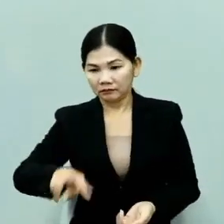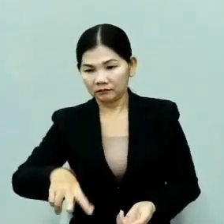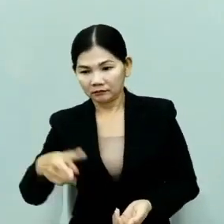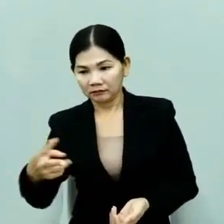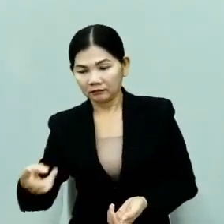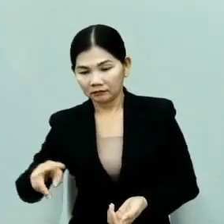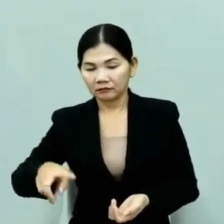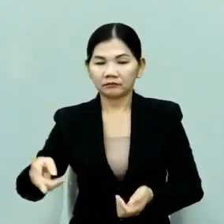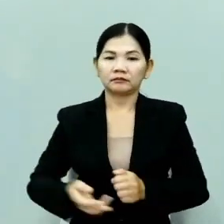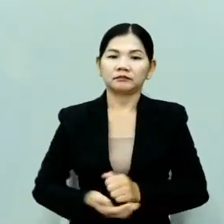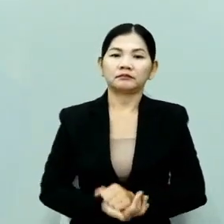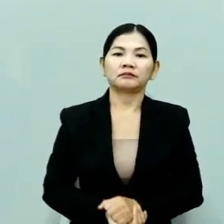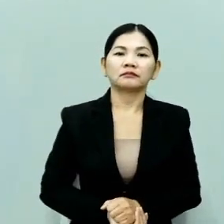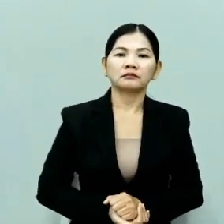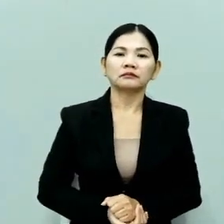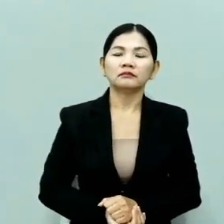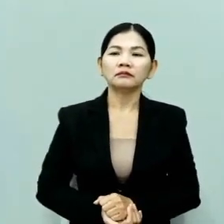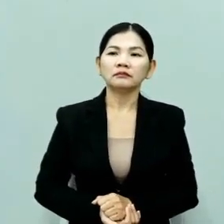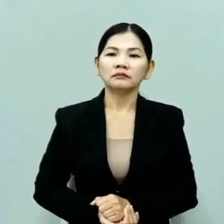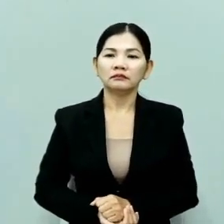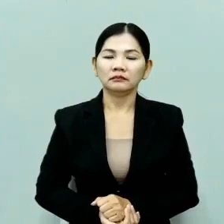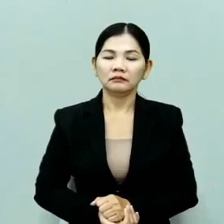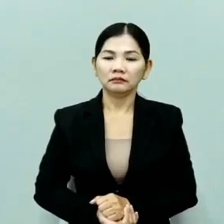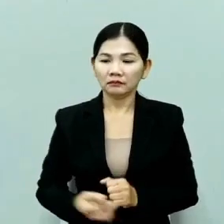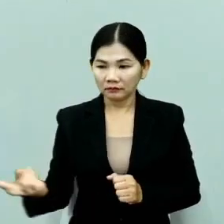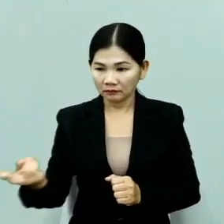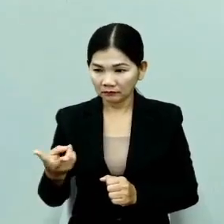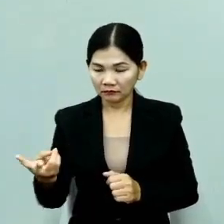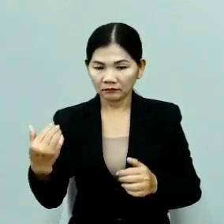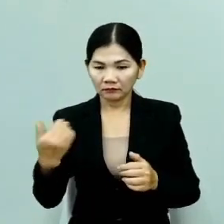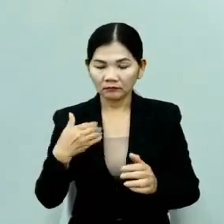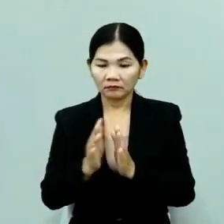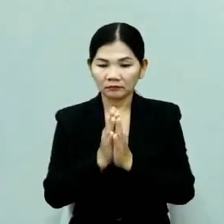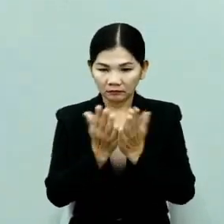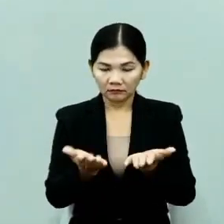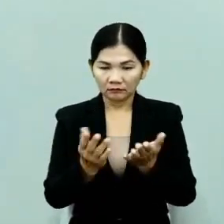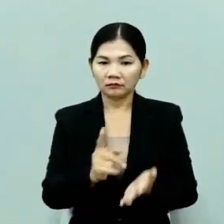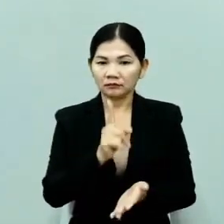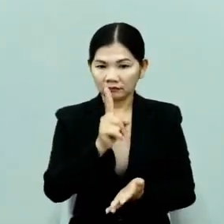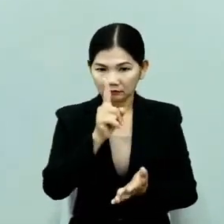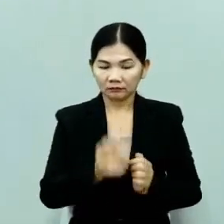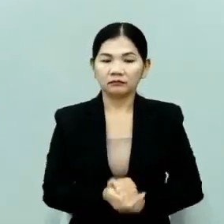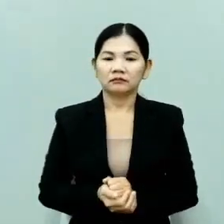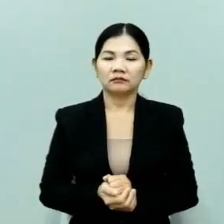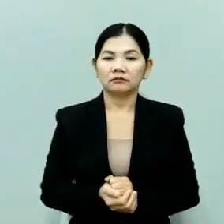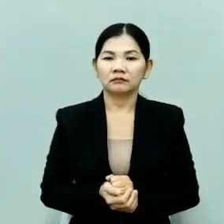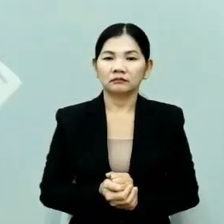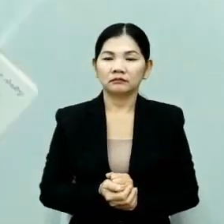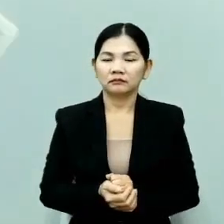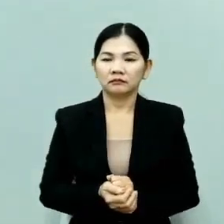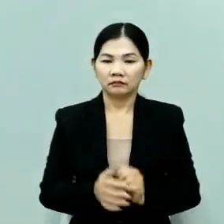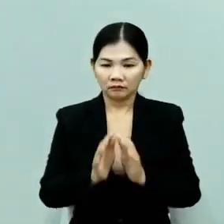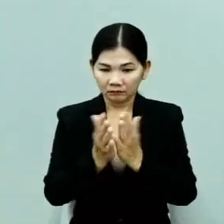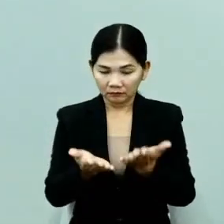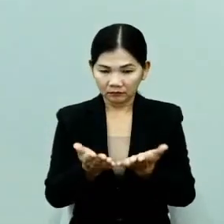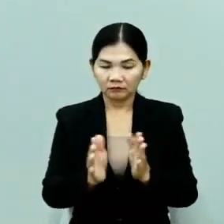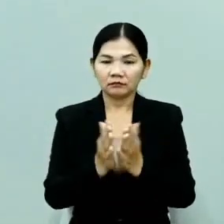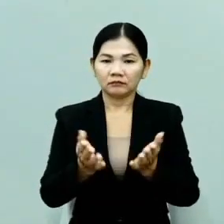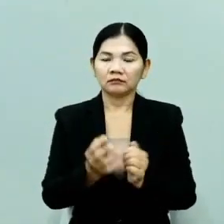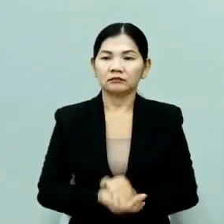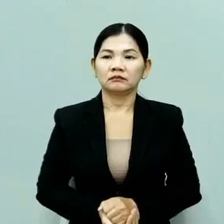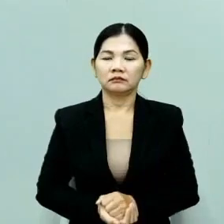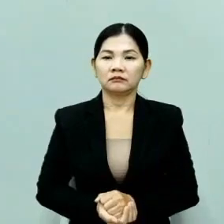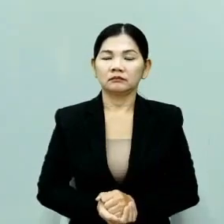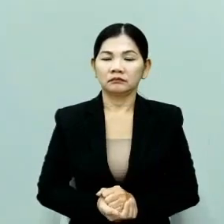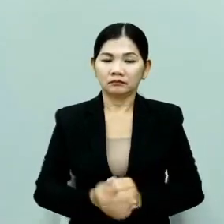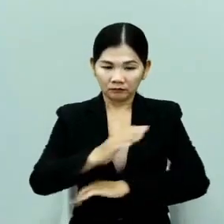អានម្ដងម្នាក់ណាអញ្ចឹងក្នុងដៃគូយើងគឺមានសិភៅមួយក្បាលណាអញ្ចឹងកូនផ្កាប់មួយកូនបើកមួយនៅតុ